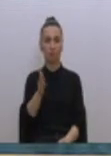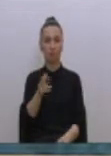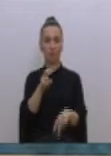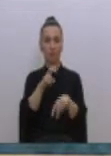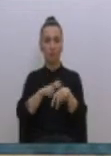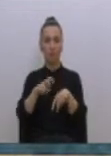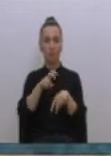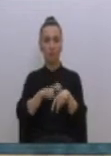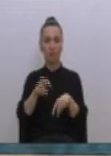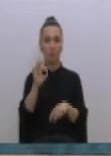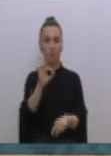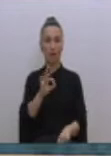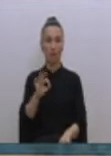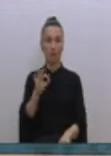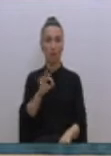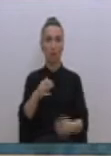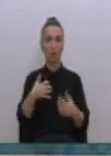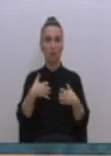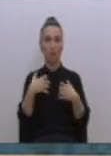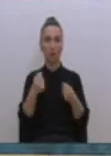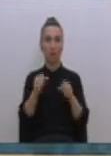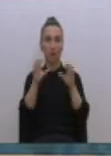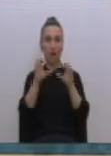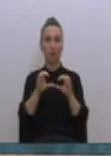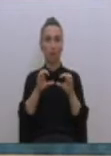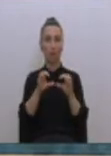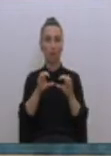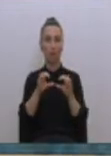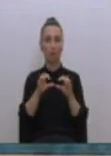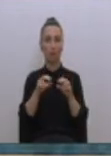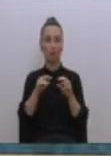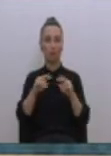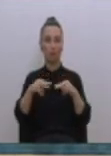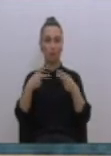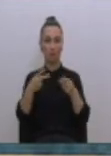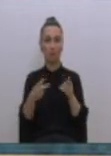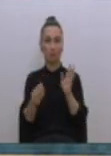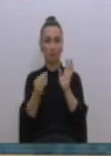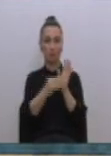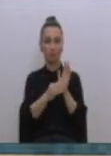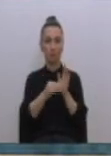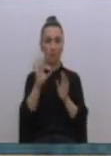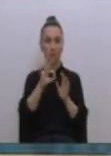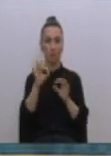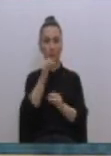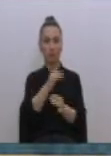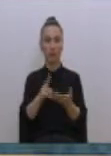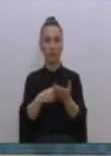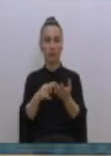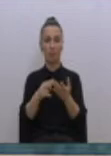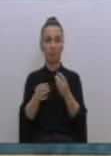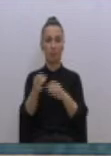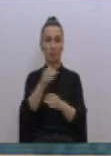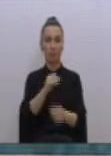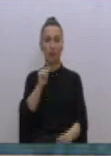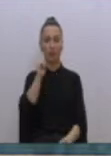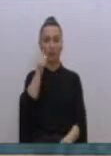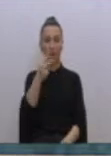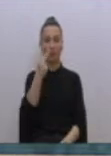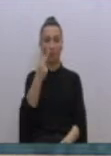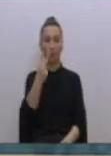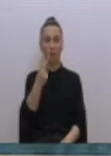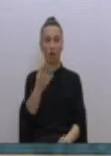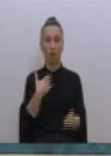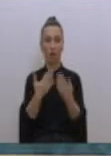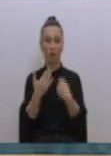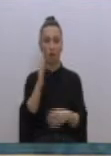სამედიცინო ჯანდაცვის კანონში ცვლილების პროექტის განხილვა ასევე და ერთი და ხვალ ორი კენჭისხა